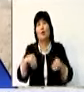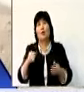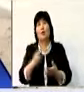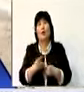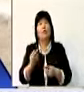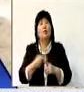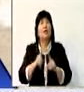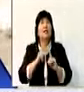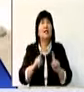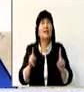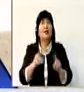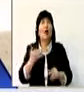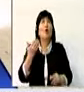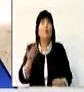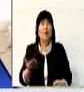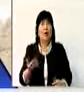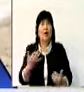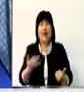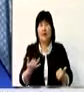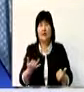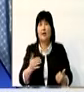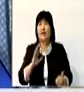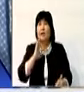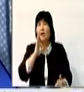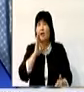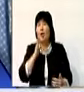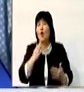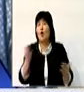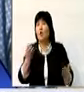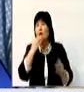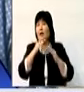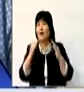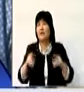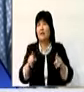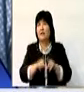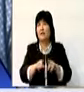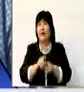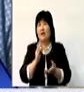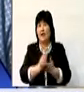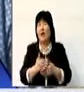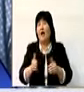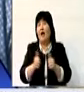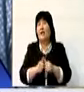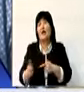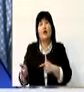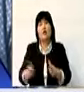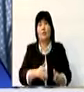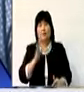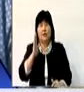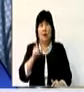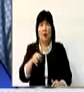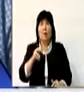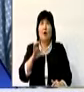Оның ерекшелігі бұл қазіргі таңдағы үлкен жылжайлар сияқты, сол жылжайлармен қатар піседі бұнда. Осы